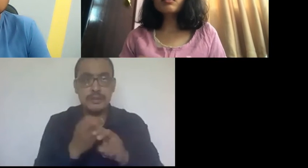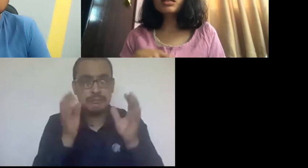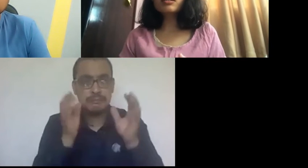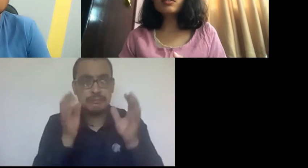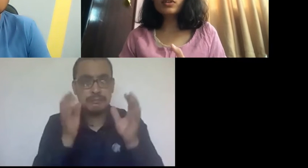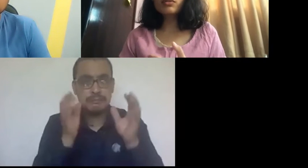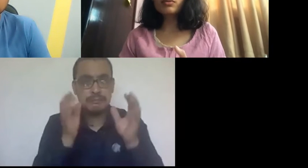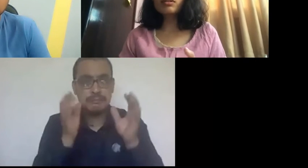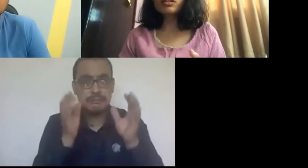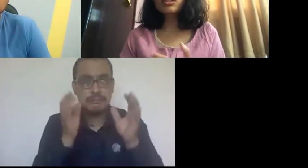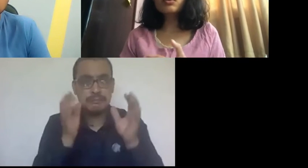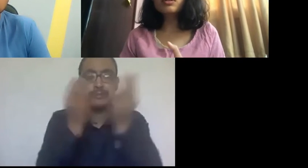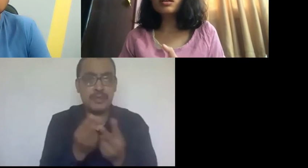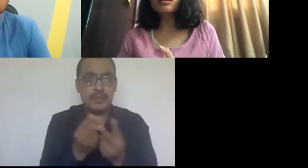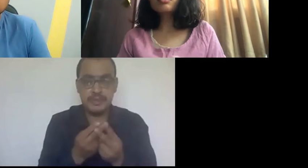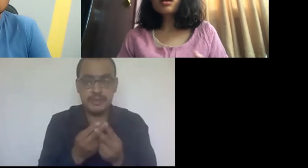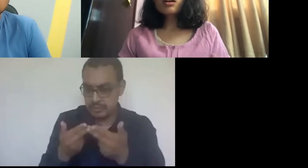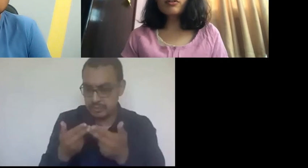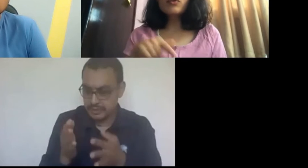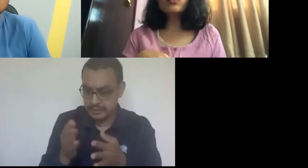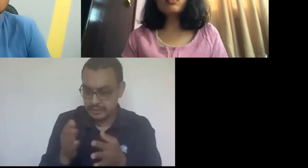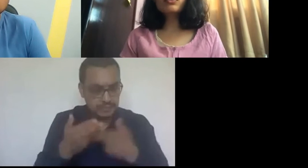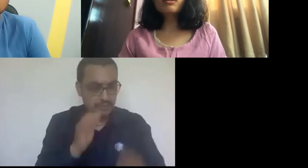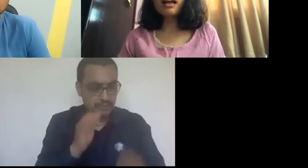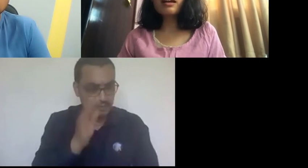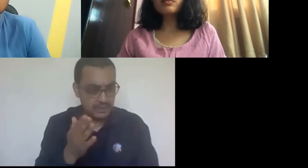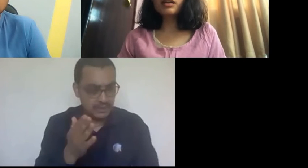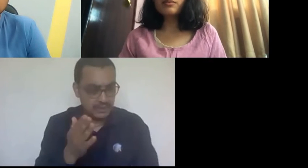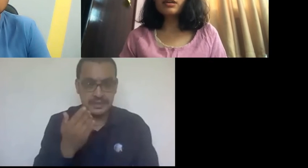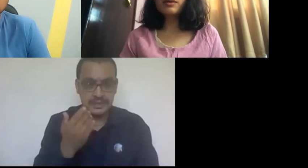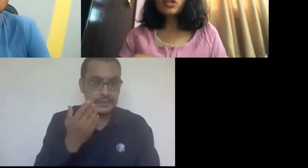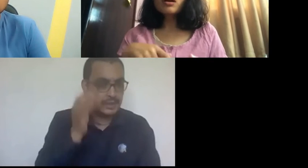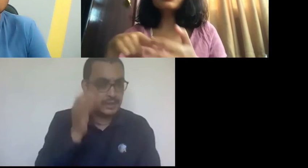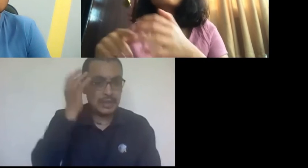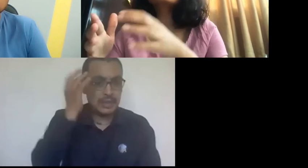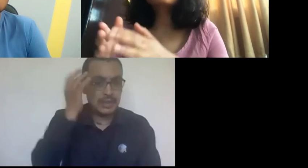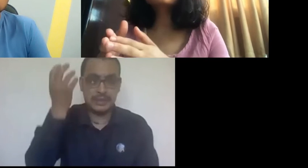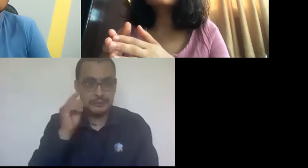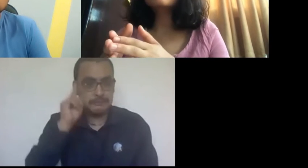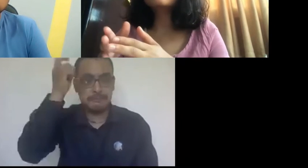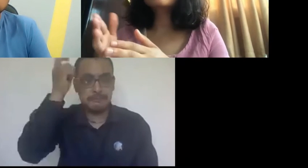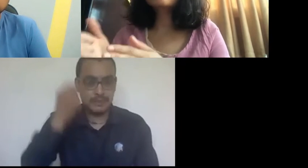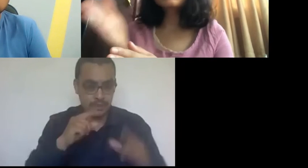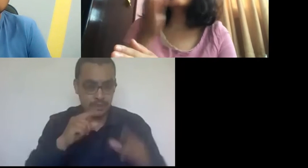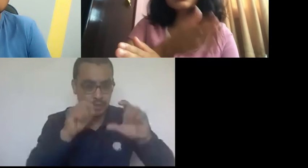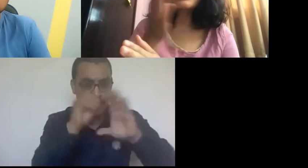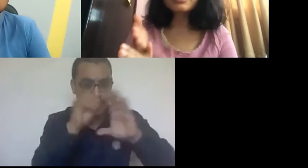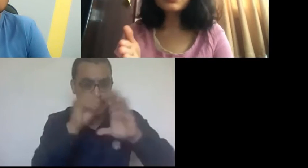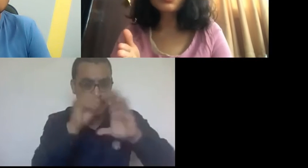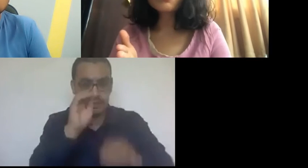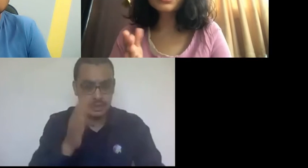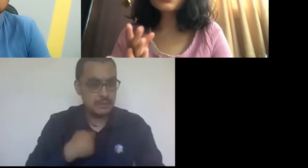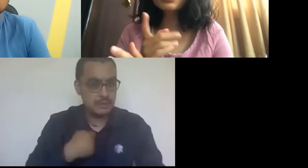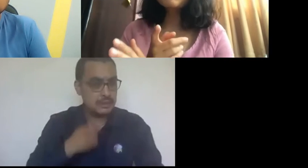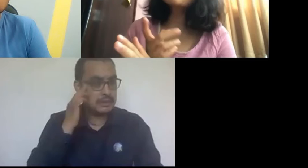पनि एकदमै इरिटेसन फिल हुन्छ, अनि रिस उठ्ने, होइन, एउटा फोटो अपलोड गर्न आएन मलाई भन्ने. अनि यसले गर्दा कस्तो हुन्छ भन्दाखेरि कसैले सिकाइरहेको